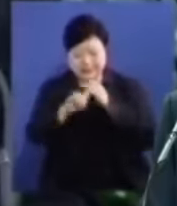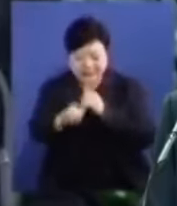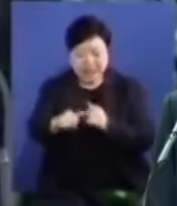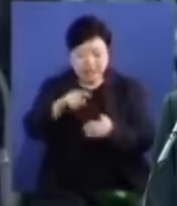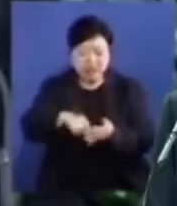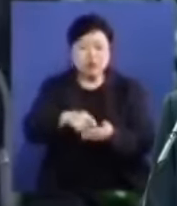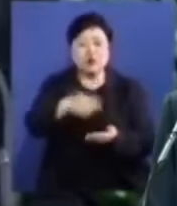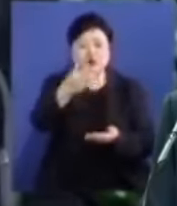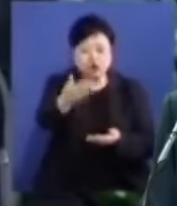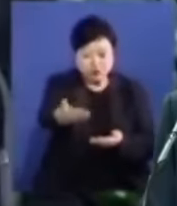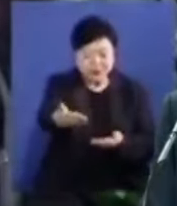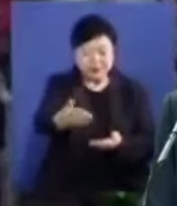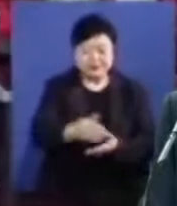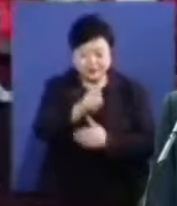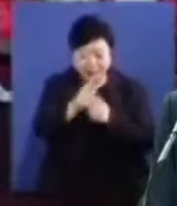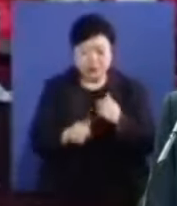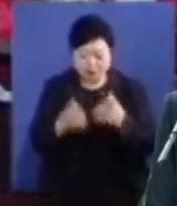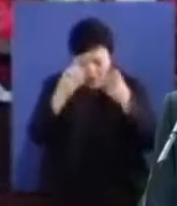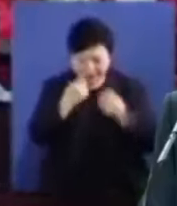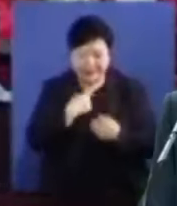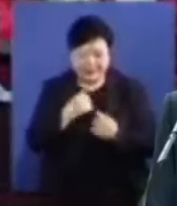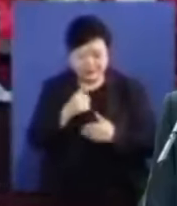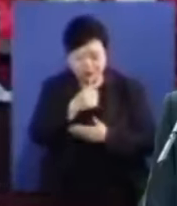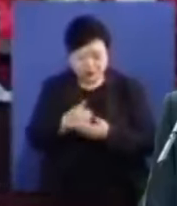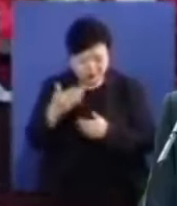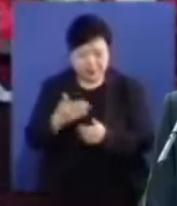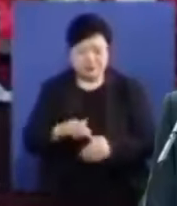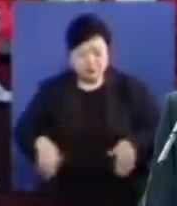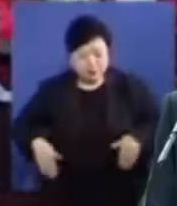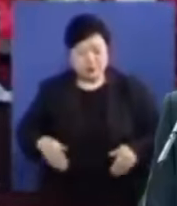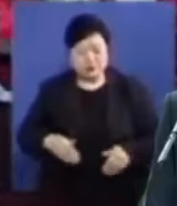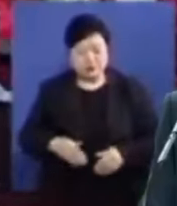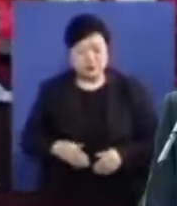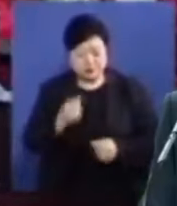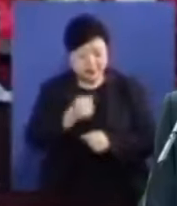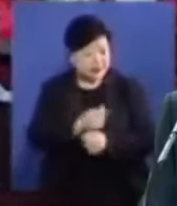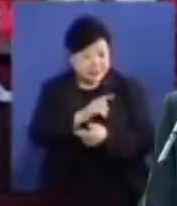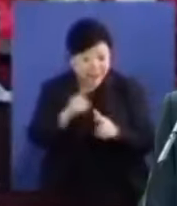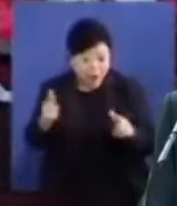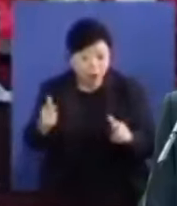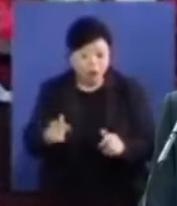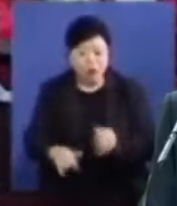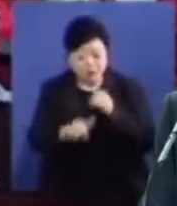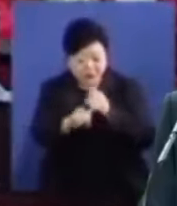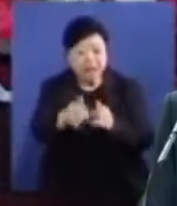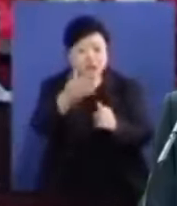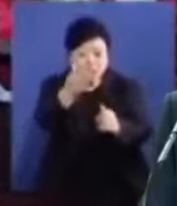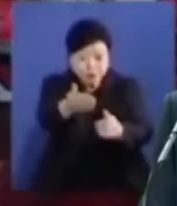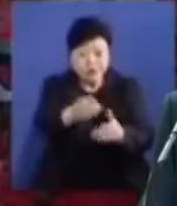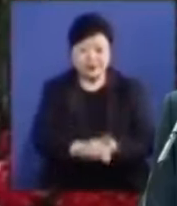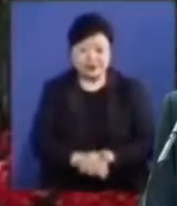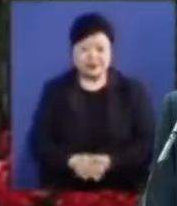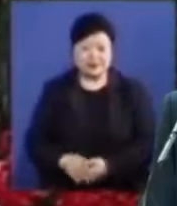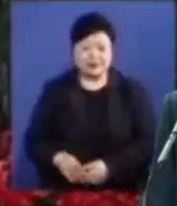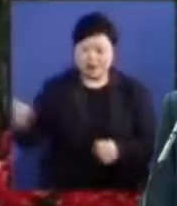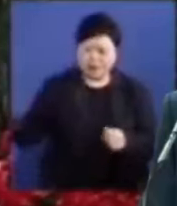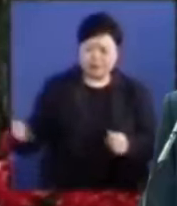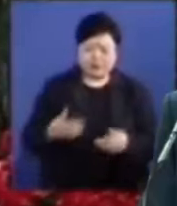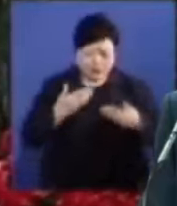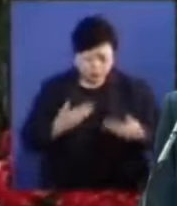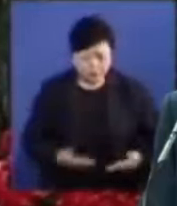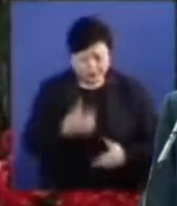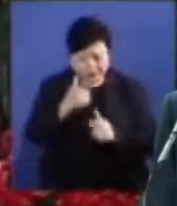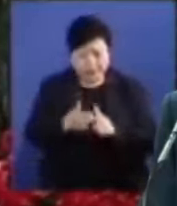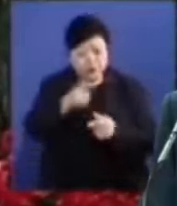것입니다. 하나님을 위해서 고난당한 사람 주님께서 빈손 들고 가도록 만들어 놓지 아니하는 것입니다. 풍랑을 잠잠케 하신